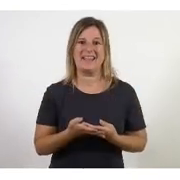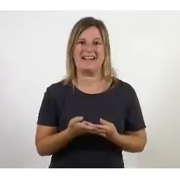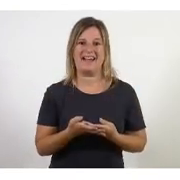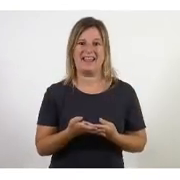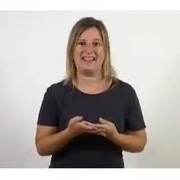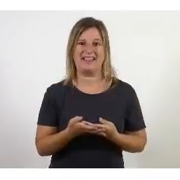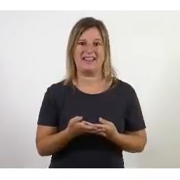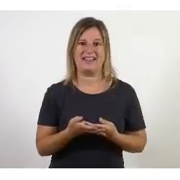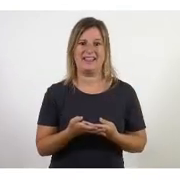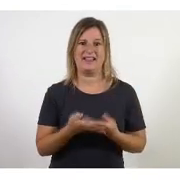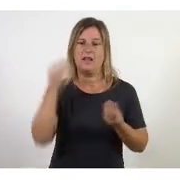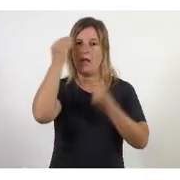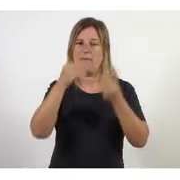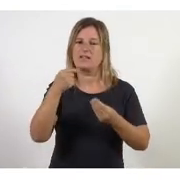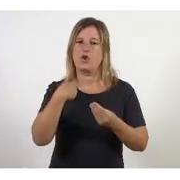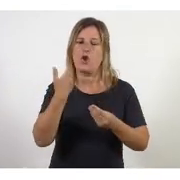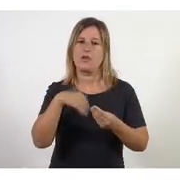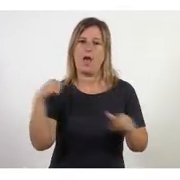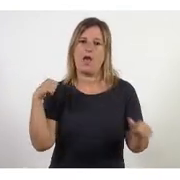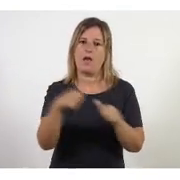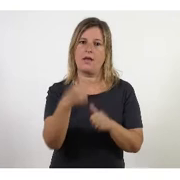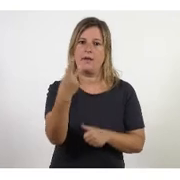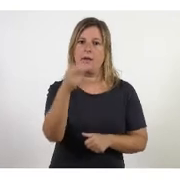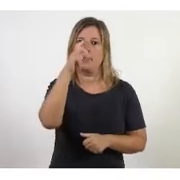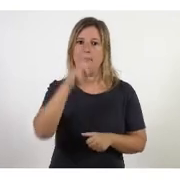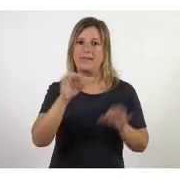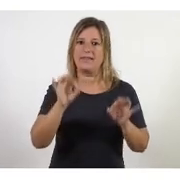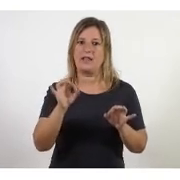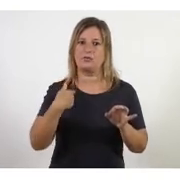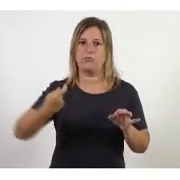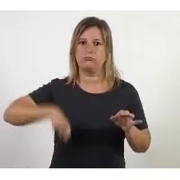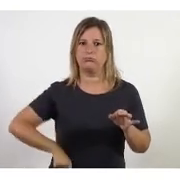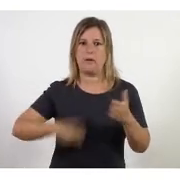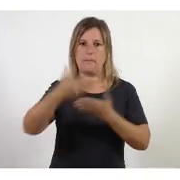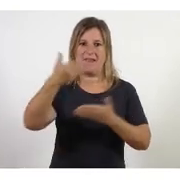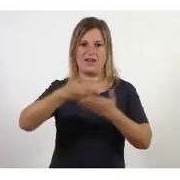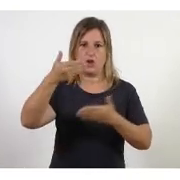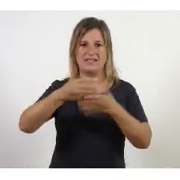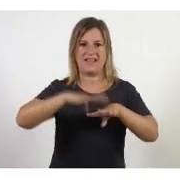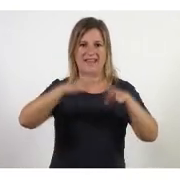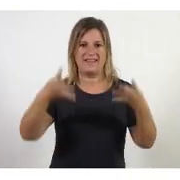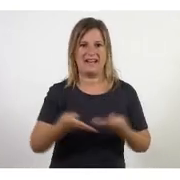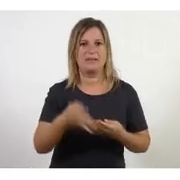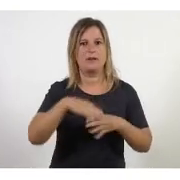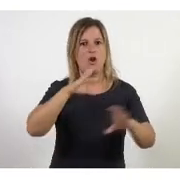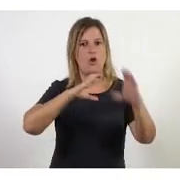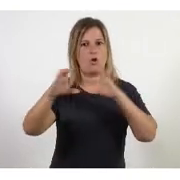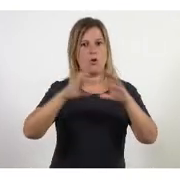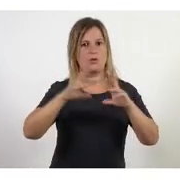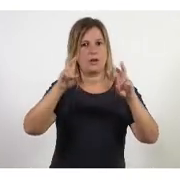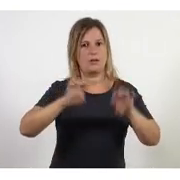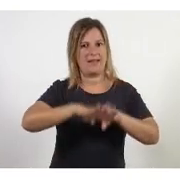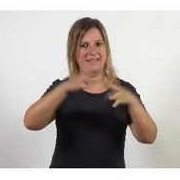porto gairebé 20 anys dedicant-me al periodisme, a internet, a la comunicació a través d'internet, doncs internet